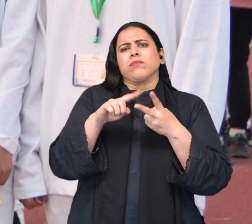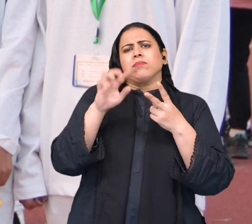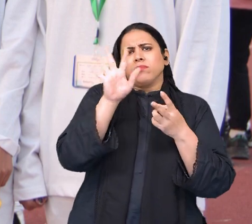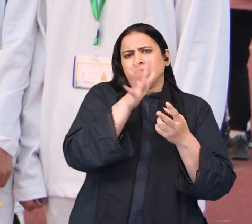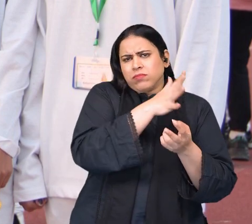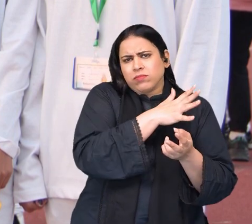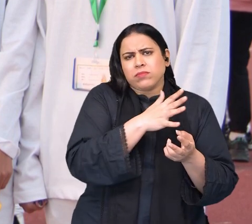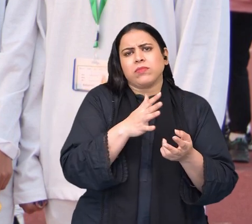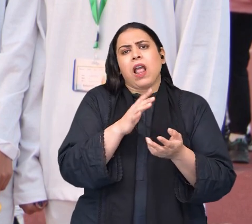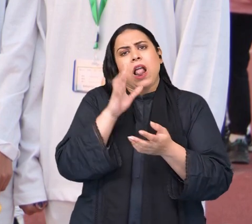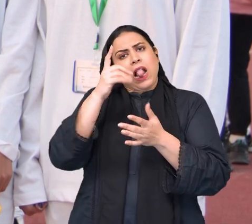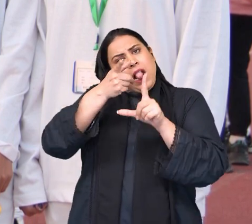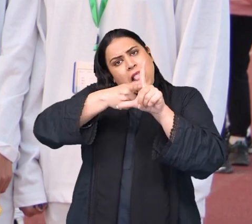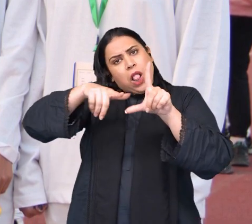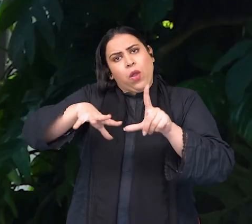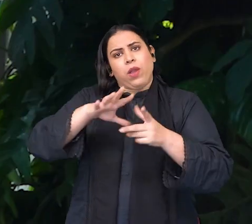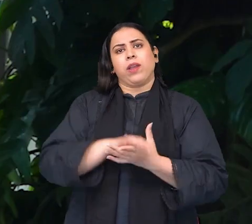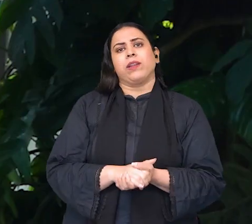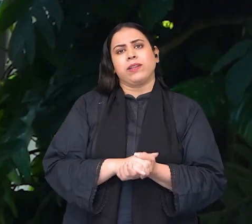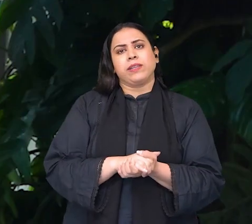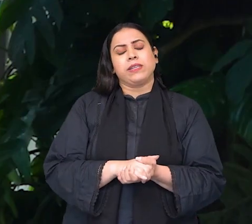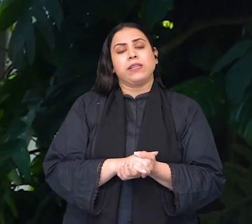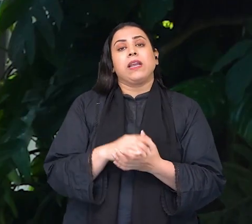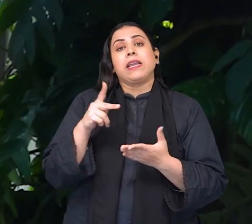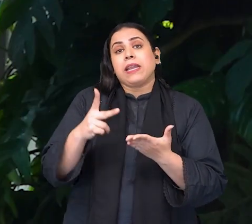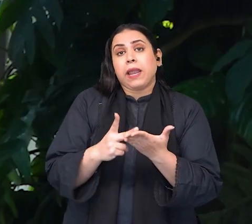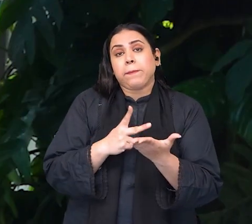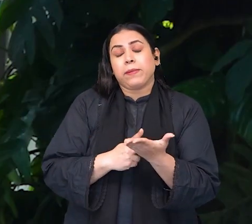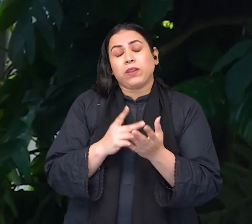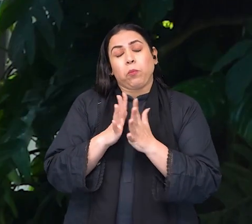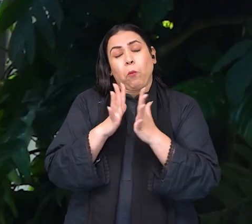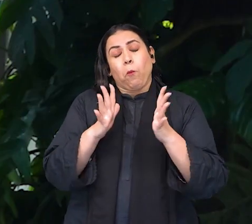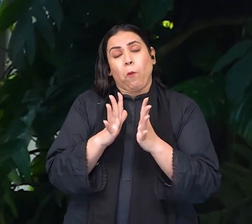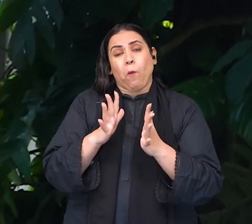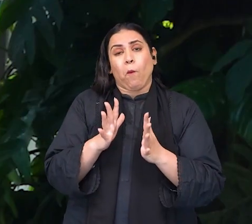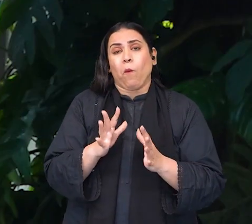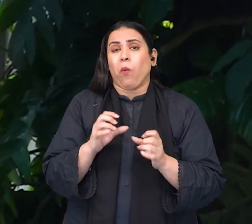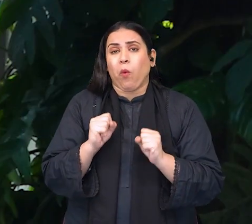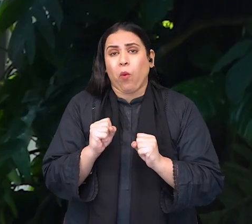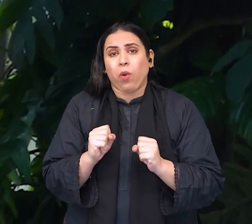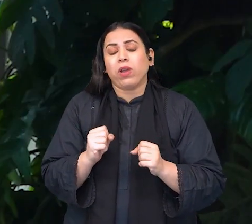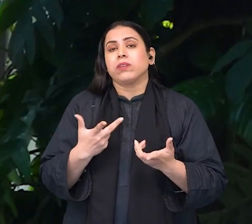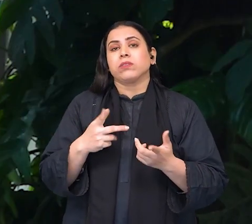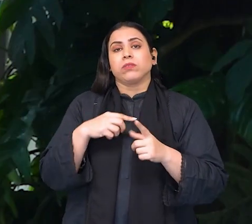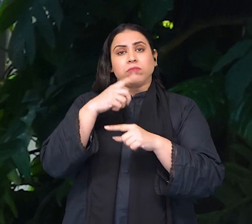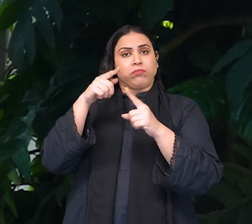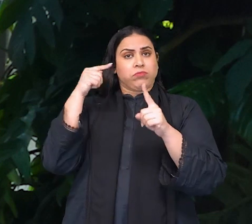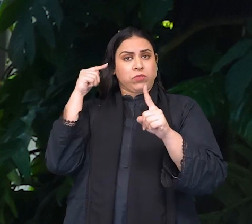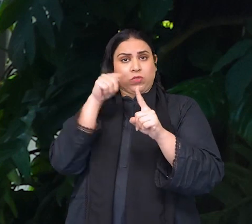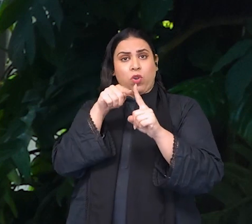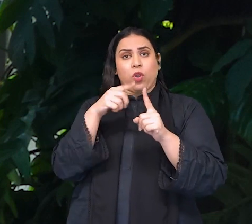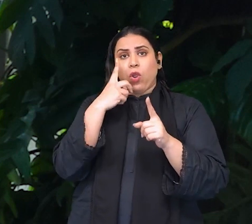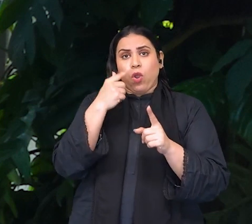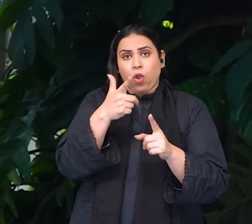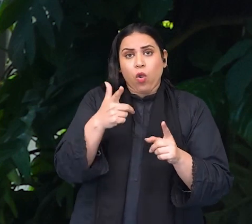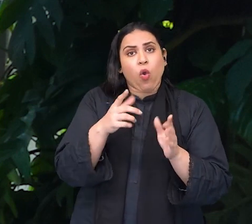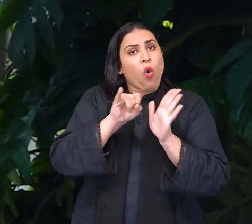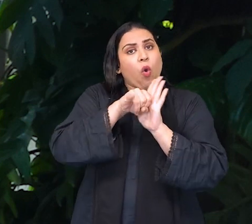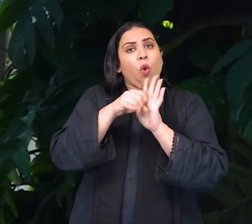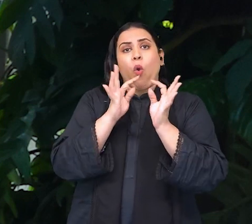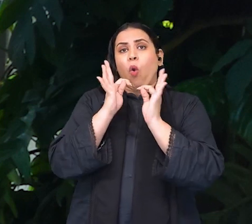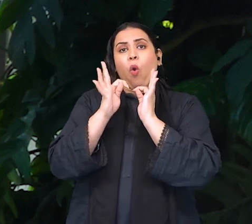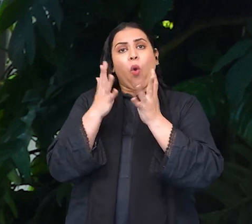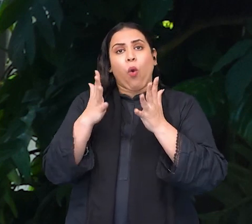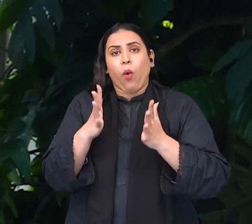नेबरहुड्स इन लाहौर। इट टुक अस क्वाइट लॉन्ग टू रिक्रूट दैम। ये प्रोसेस काफ़ी एक्सटेंसिव इसलिए था क्योंकि हमारी टारगेट ऑडियंस हमें